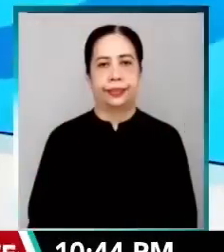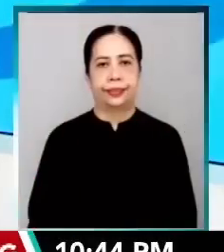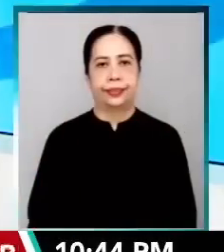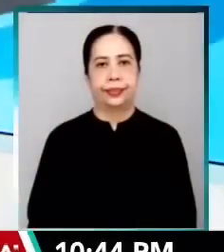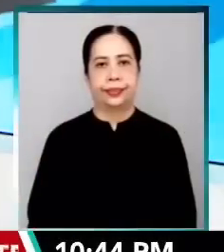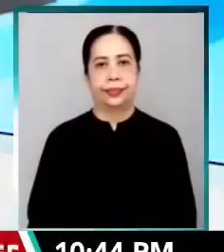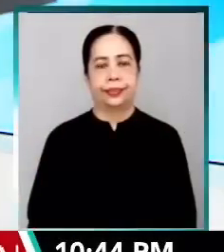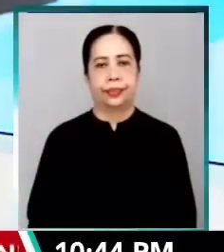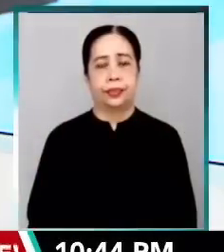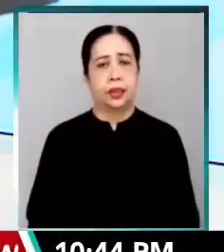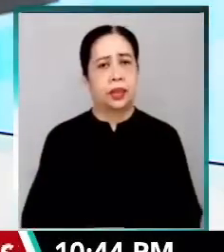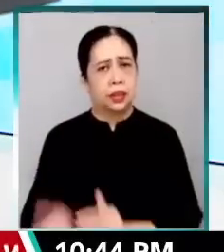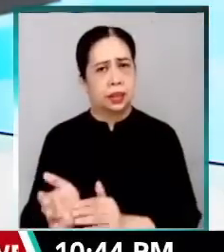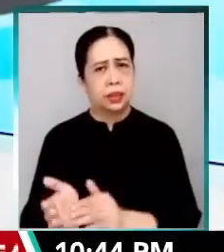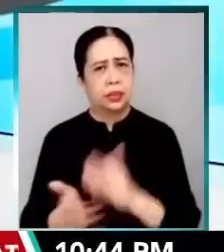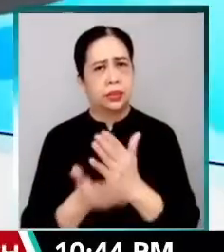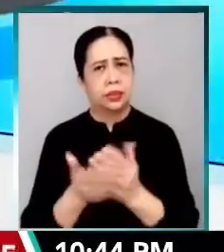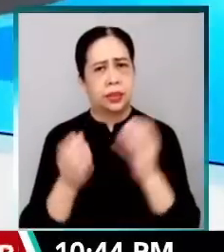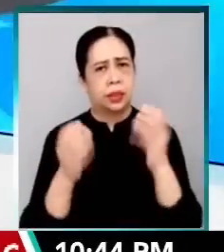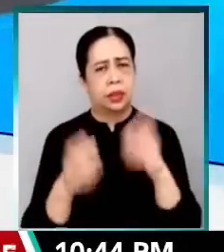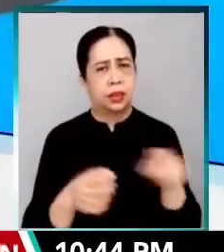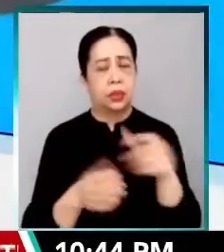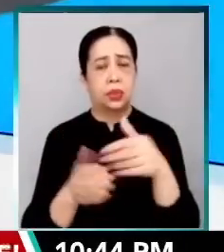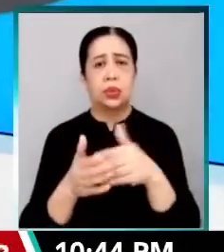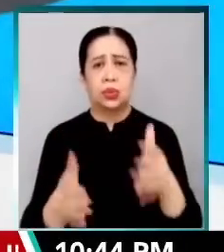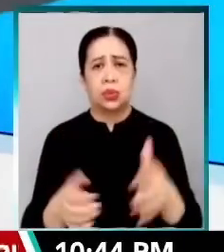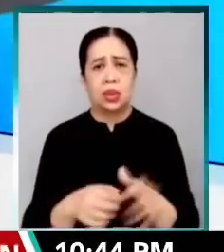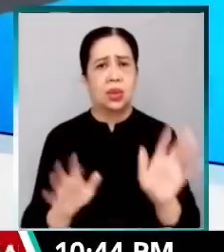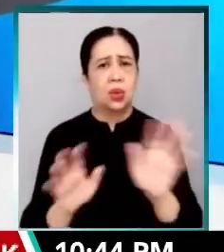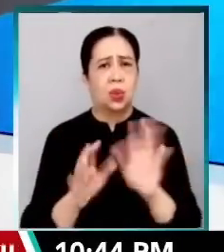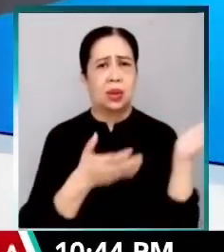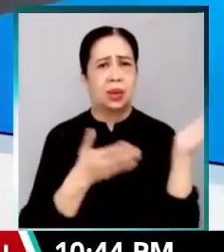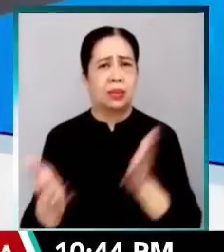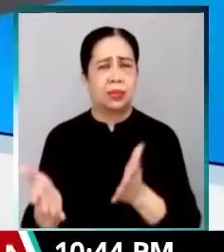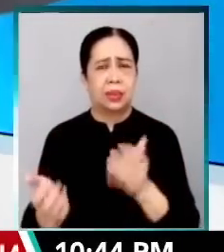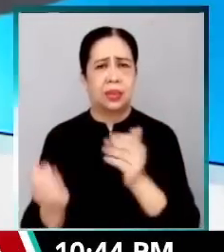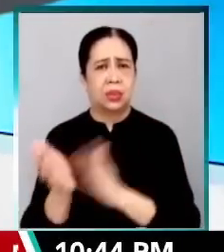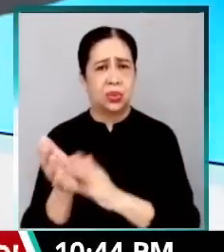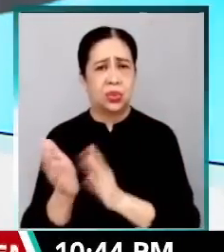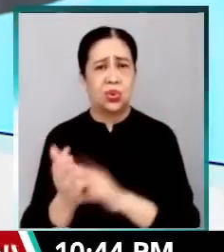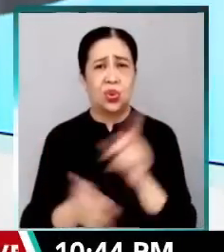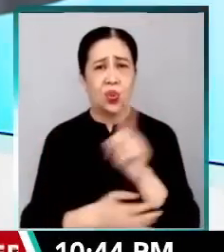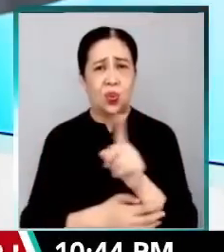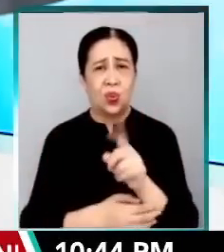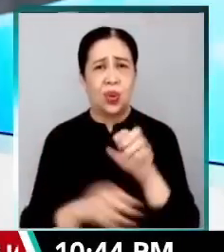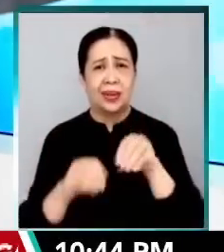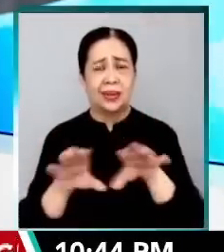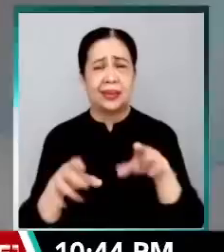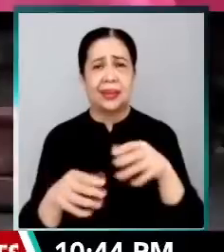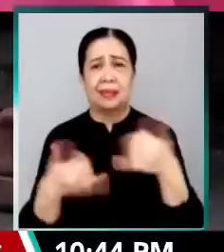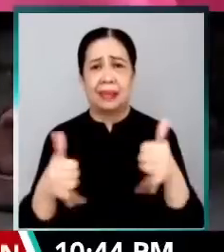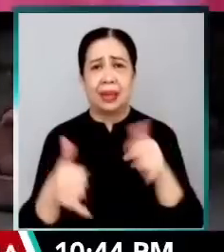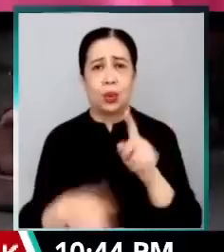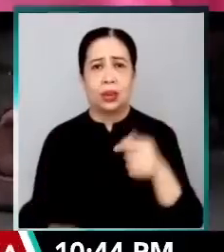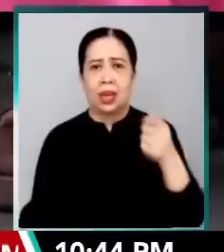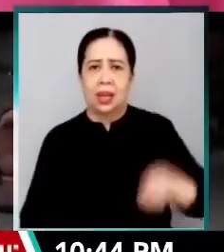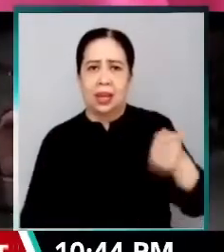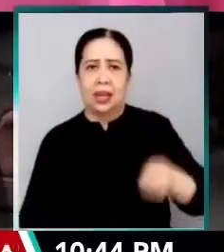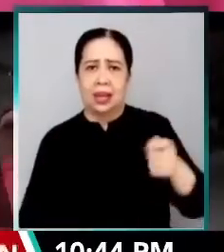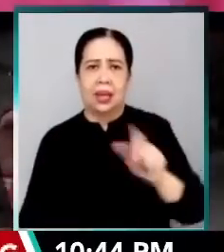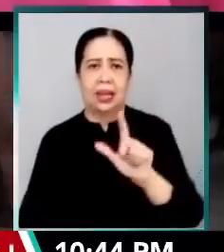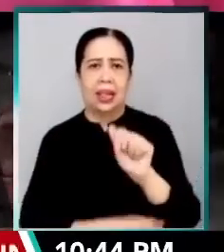Nakikiusap na ang ilang guro sa mga estudyante na huwag dalhin sa paaralan ang nauso ngayong lato-lato.